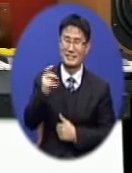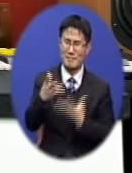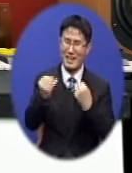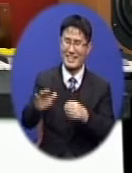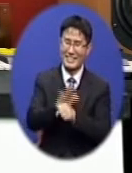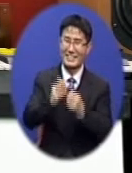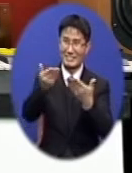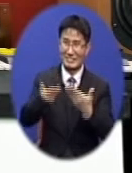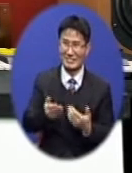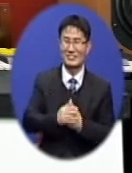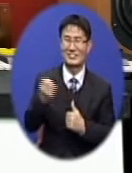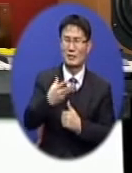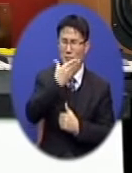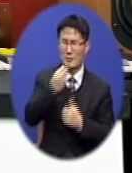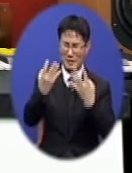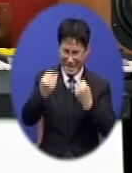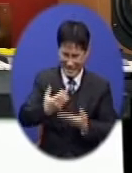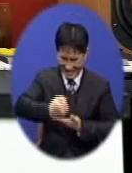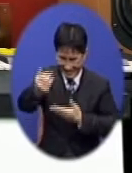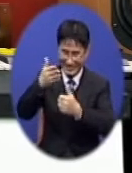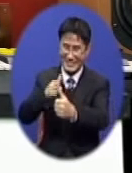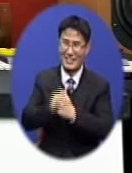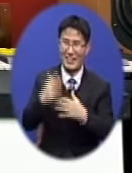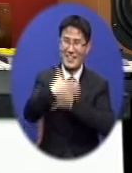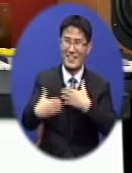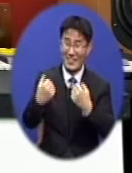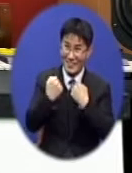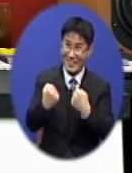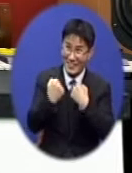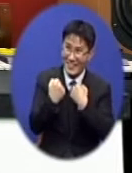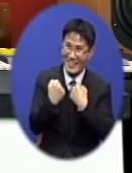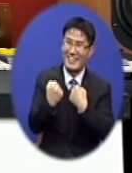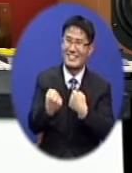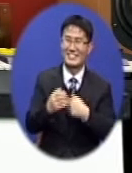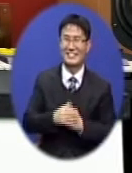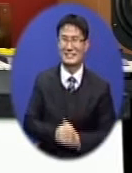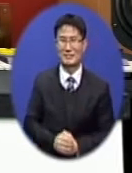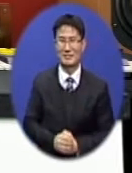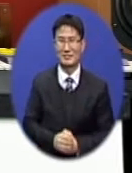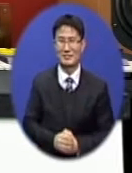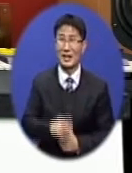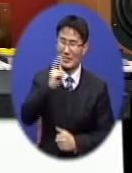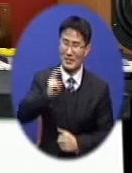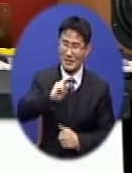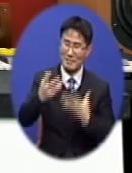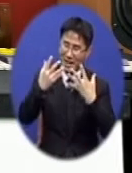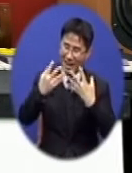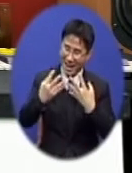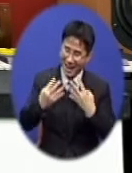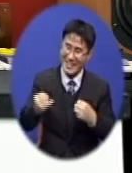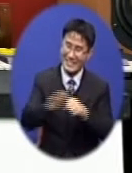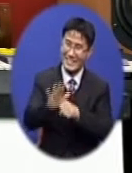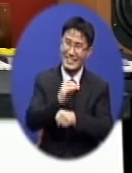사랑해 주시고. 네. 복 많이 받으십시오. 건강 이러면 안 되니까 건강 잘 챙기시고요. 아~